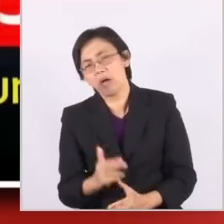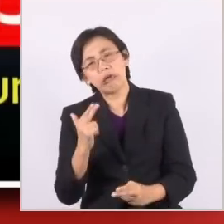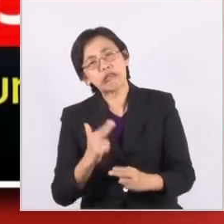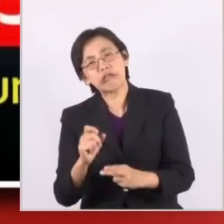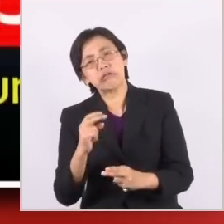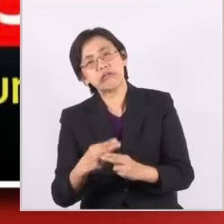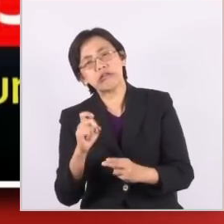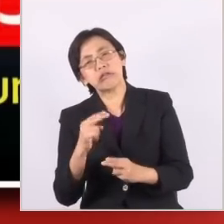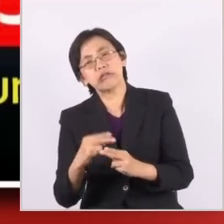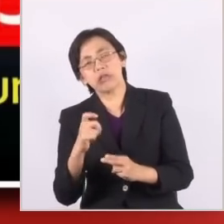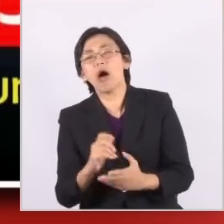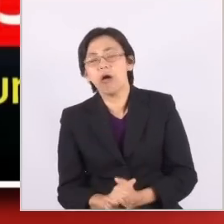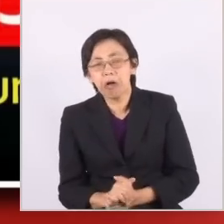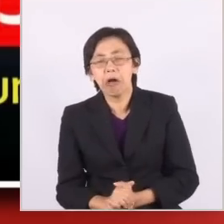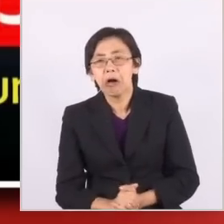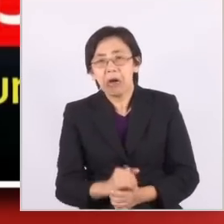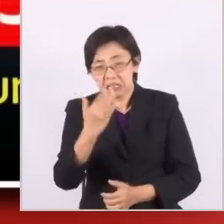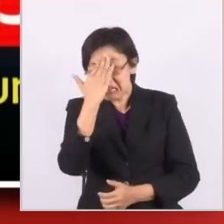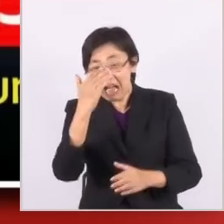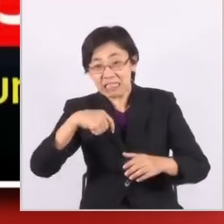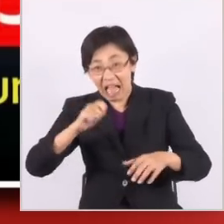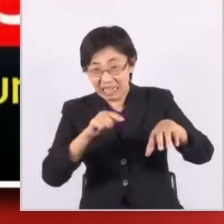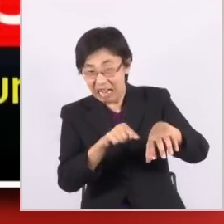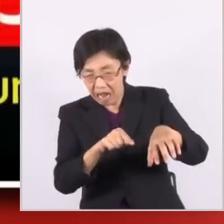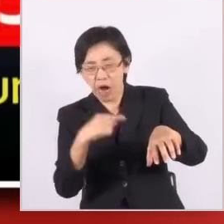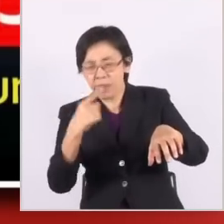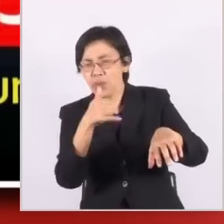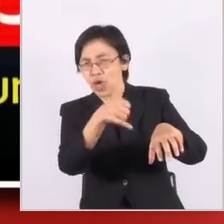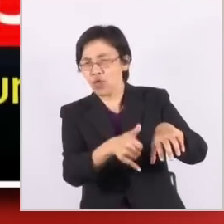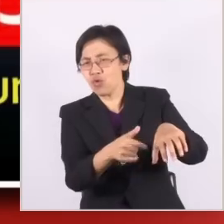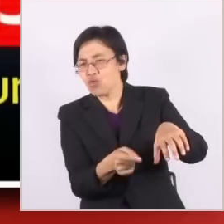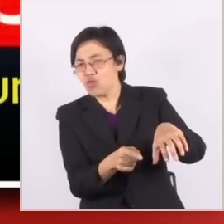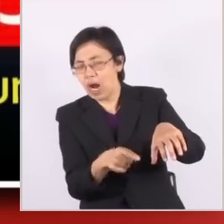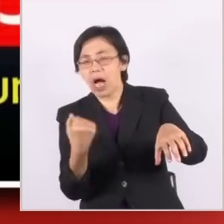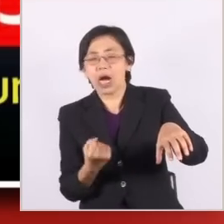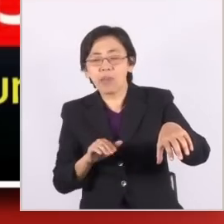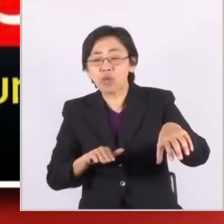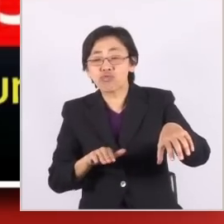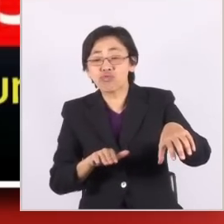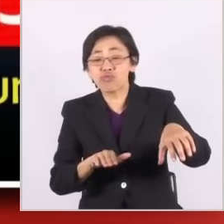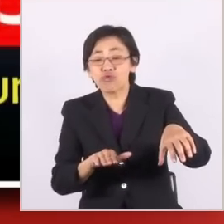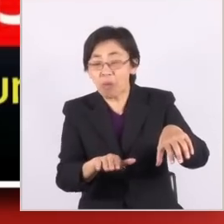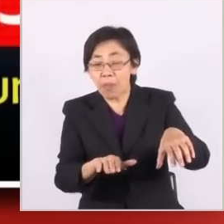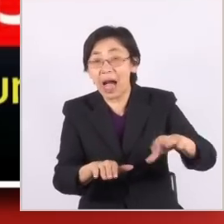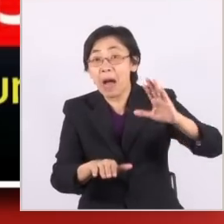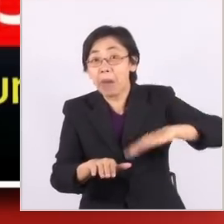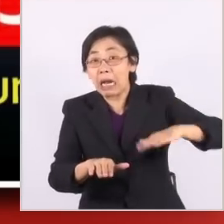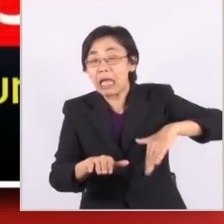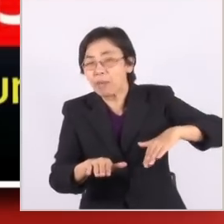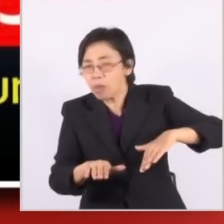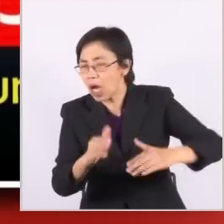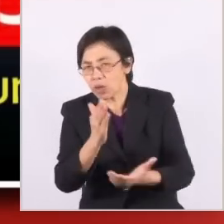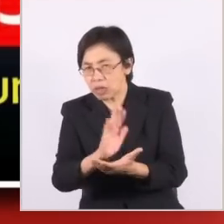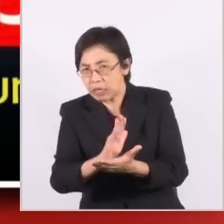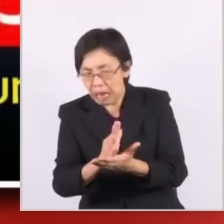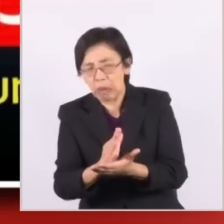จังหวัดเนี่ยหน้าศาลแท้ๆอย่างกล้าใครผ่านแถวนั้นลองสังเกตนะครับเสียภาพเมืองหมดขายกับแบบขายกัน